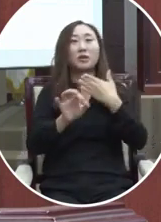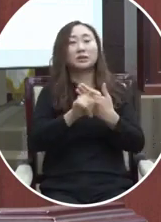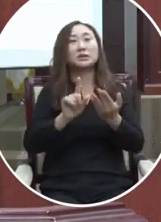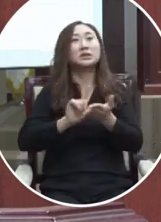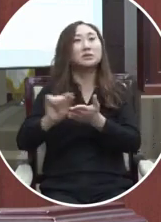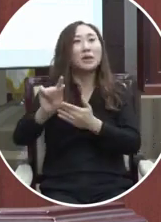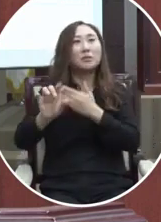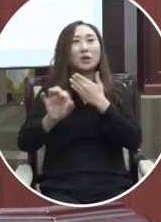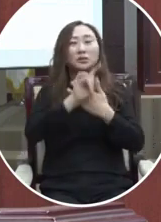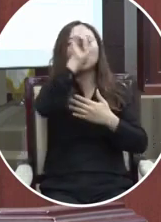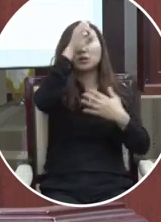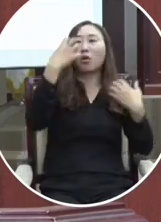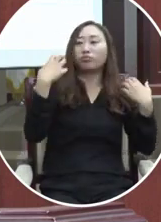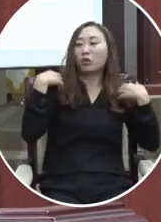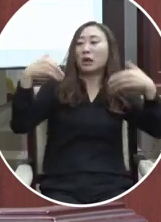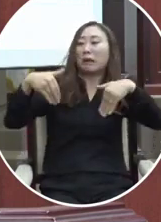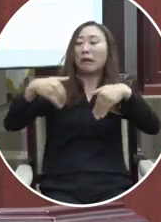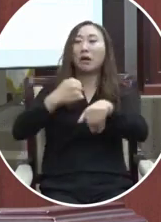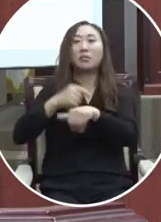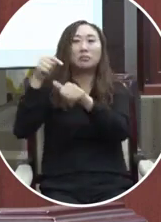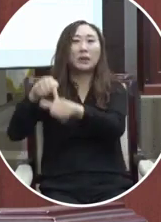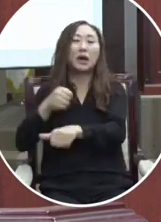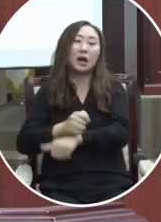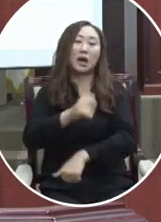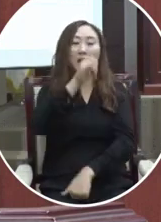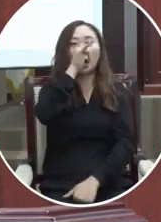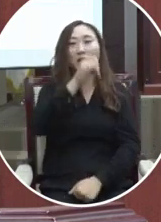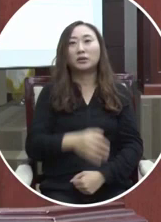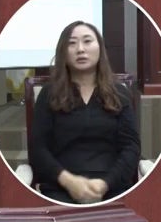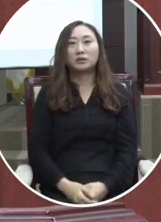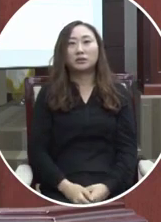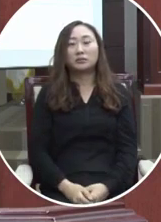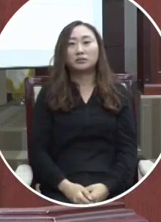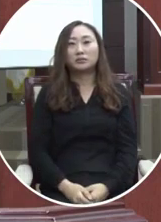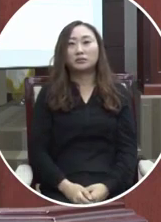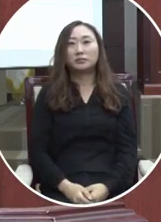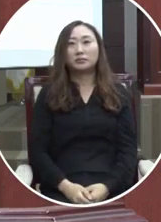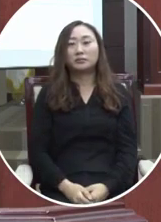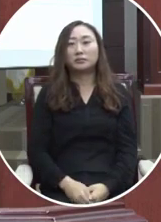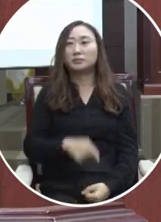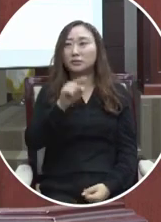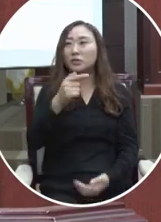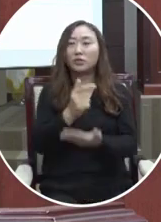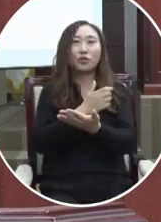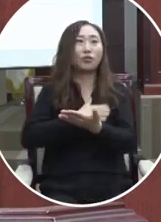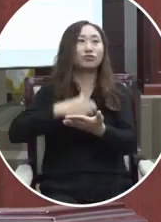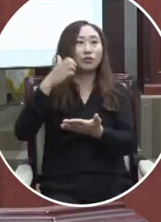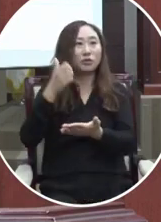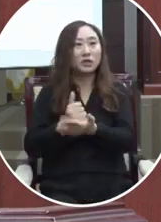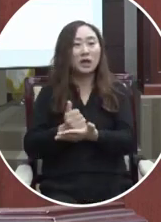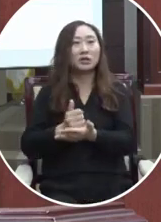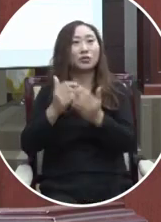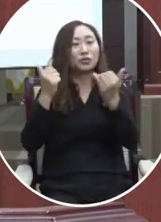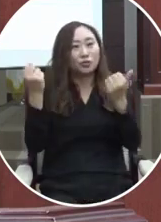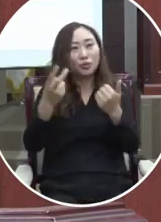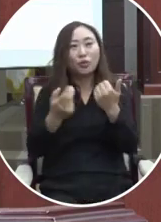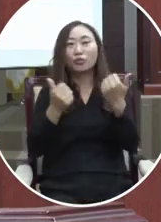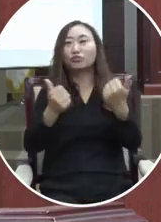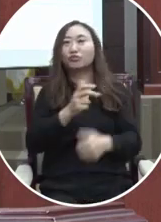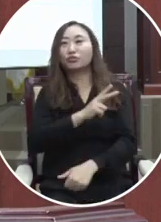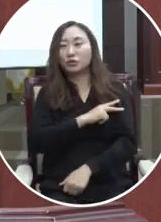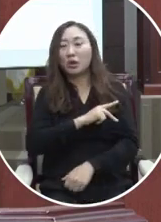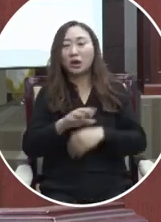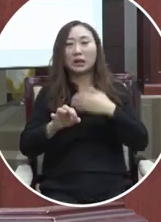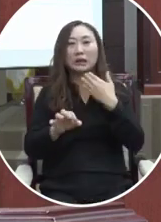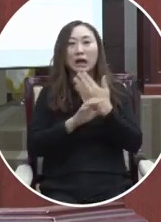단체가 아니라 중앙정부의 심부름꾼으로 만들어 버린 것입니다 이러다가 구청장도 의원도 다